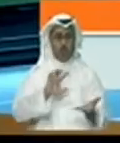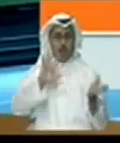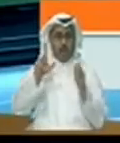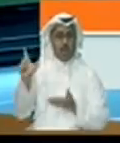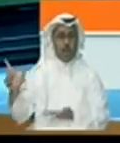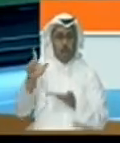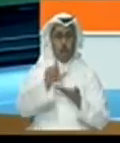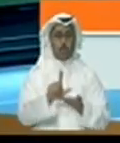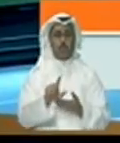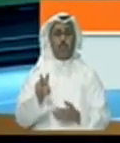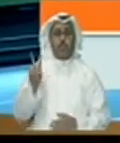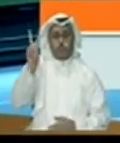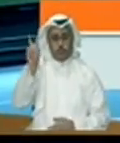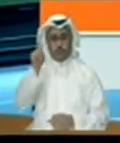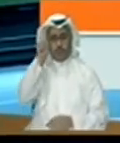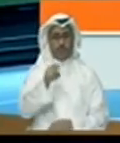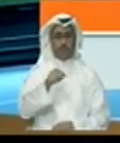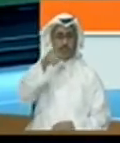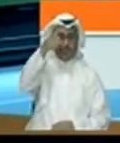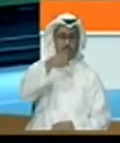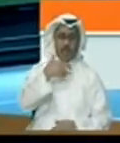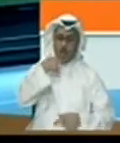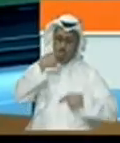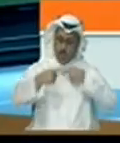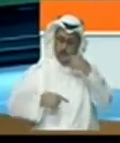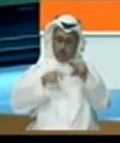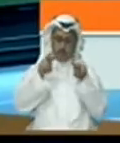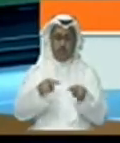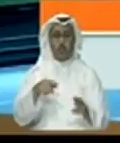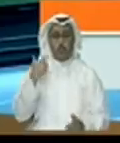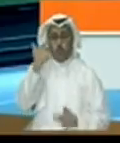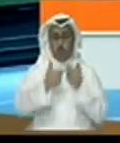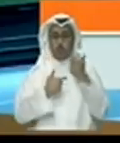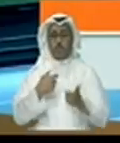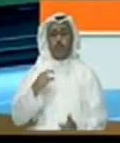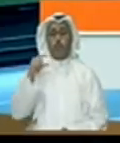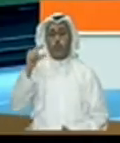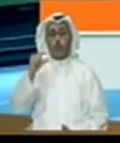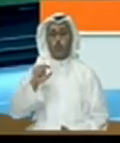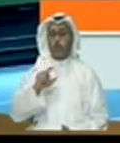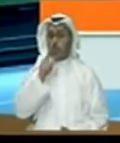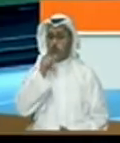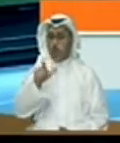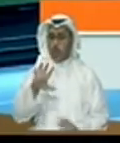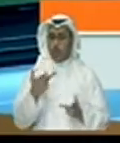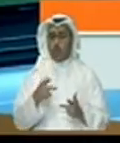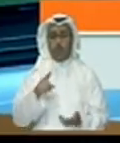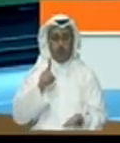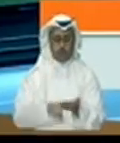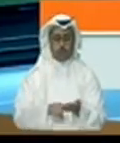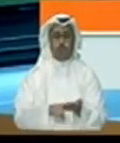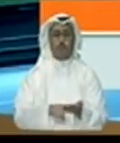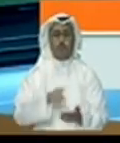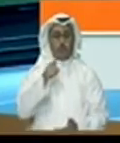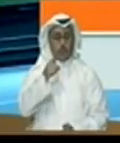يصادف 20 يونيو من كل عام. المشرف العام على مركز الملك سلمان للإغاثة الدكتور عبد الله الربيعة أكد على حرص المملكة